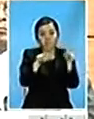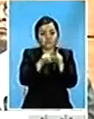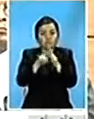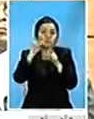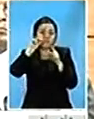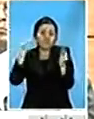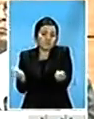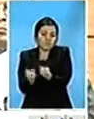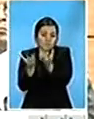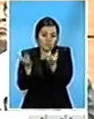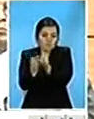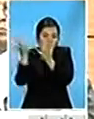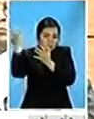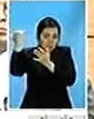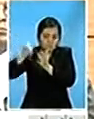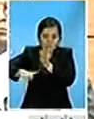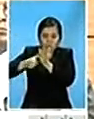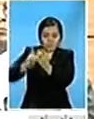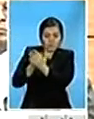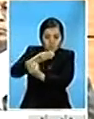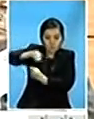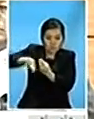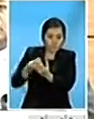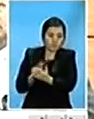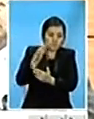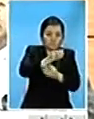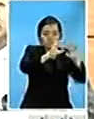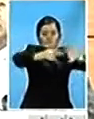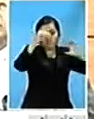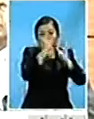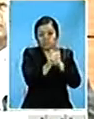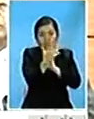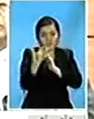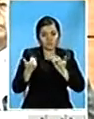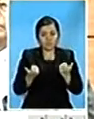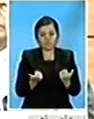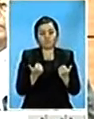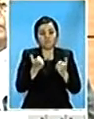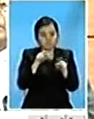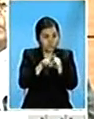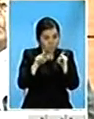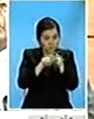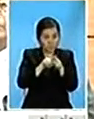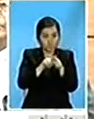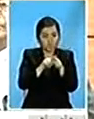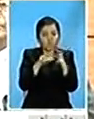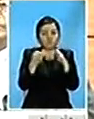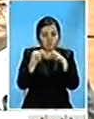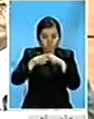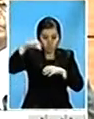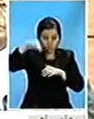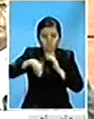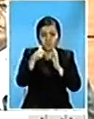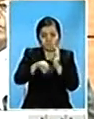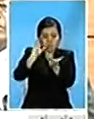มีรายได้นำมาชำระภาษีให้กับรัฐบาลได้ตามเป้าเพราะฉะนั้นตรงนี้จึงเป็นประเด็นที่เราควรที่ต้องมีความ